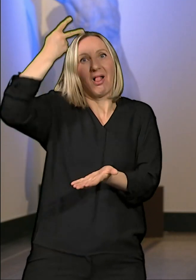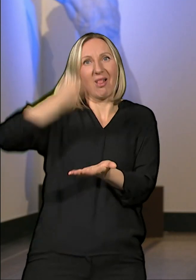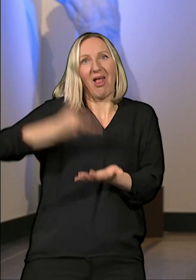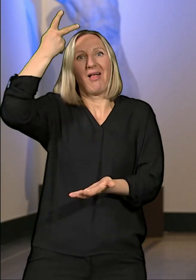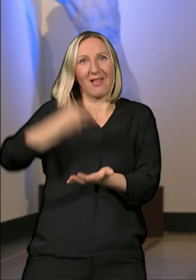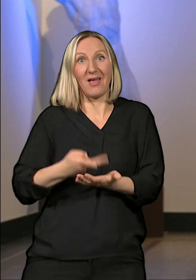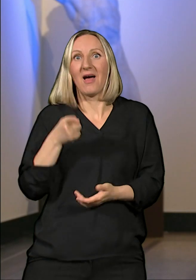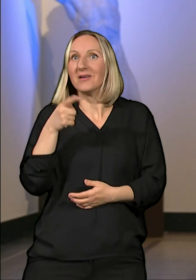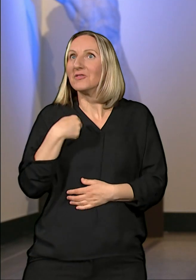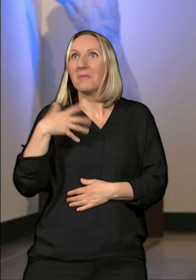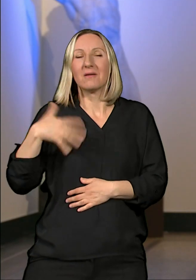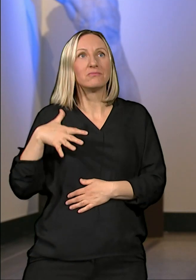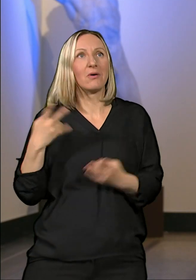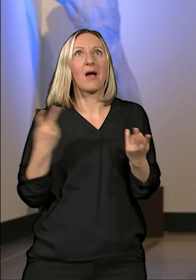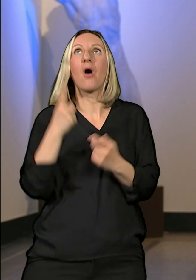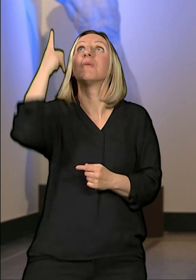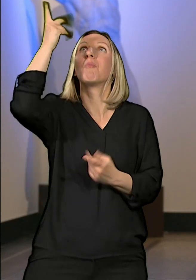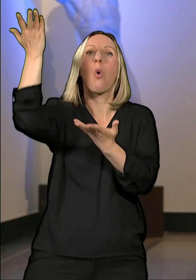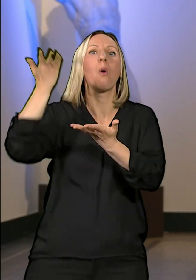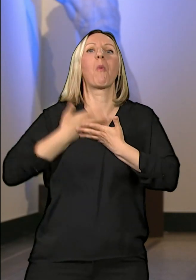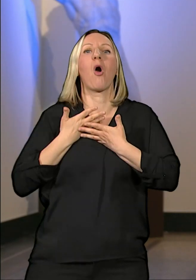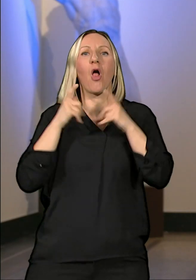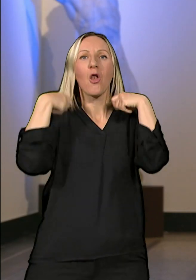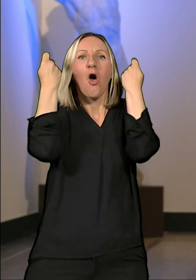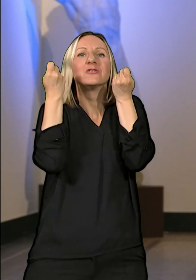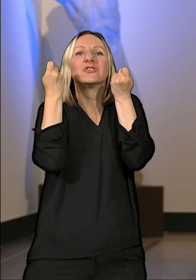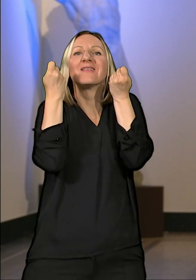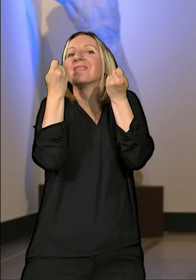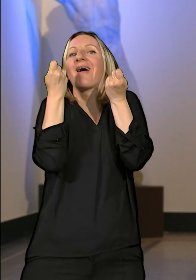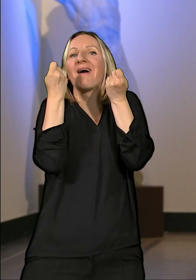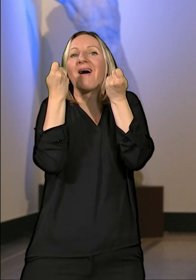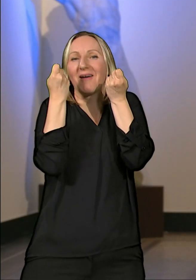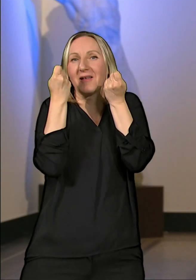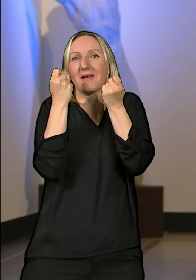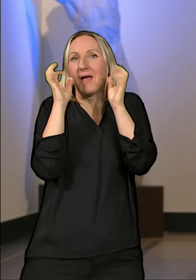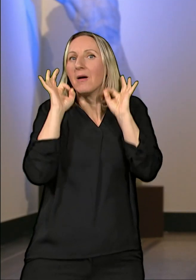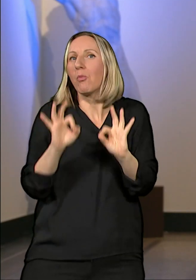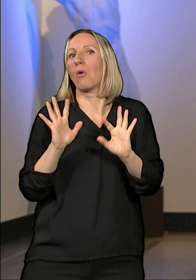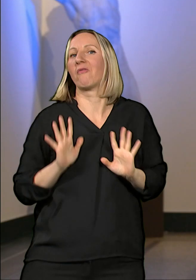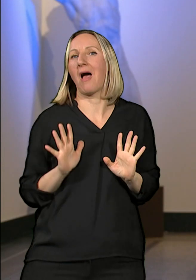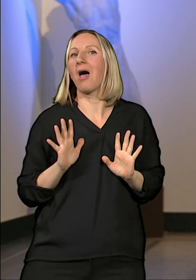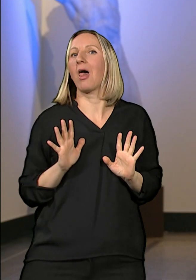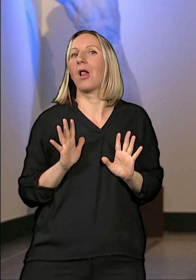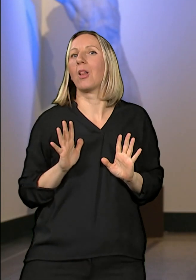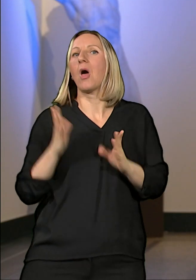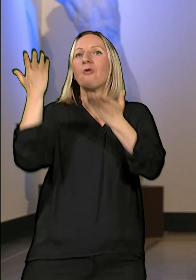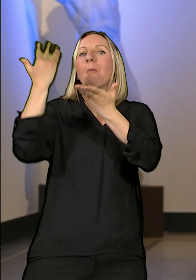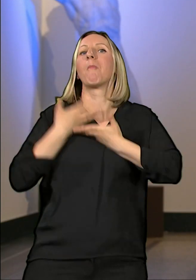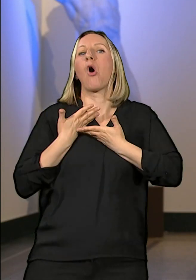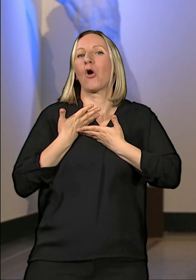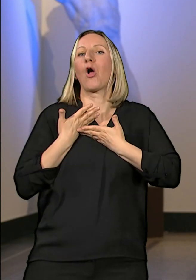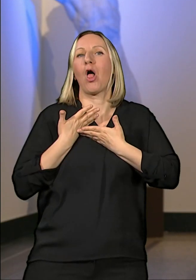i za mene to onako bukvalno kao da mi je Bog na 25. rođendan poklonio to i da, evo, kao ovo ti je